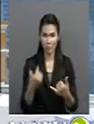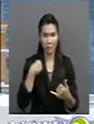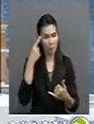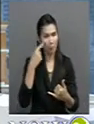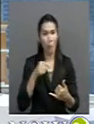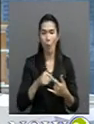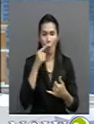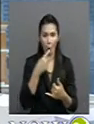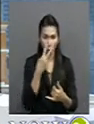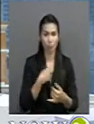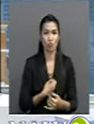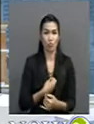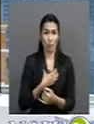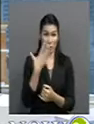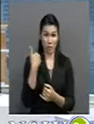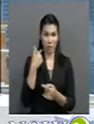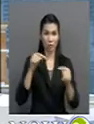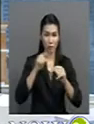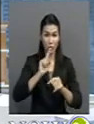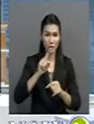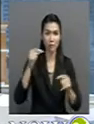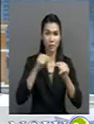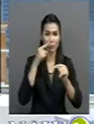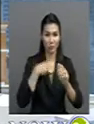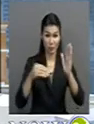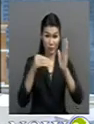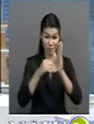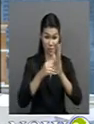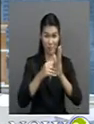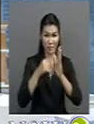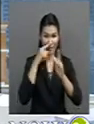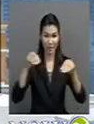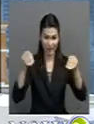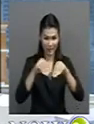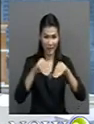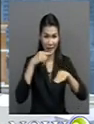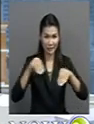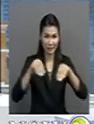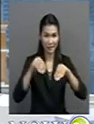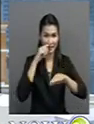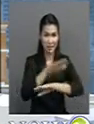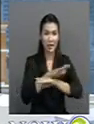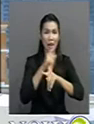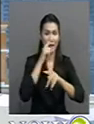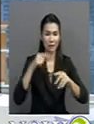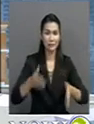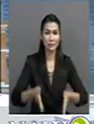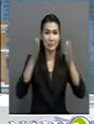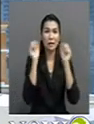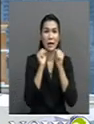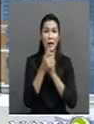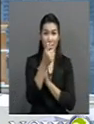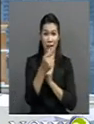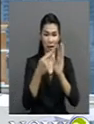กขวัญเกิดขึ้นอีกแล้วนะฮะใจกลางกรุงครับใกล้ๆกับบริเวณสี่แยกราชประสงค์ที่ห้างอมรินทร์พาซ่ามีคน